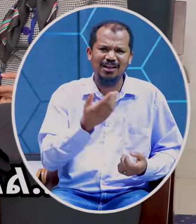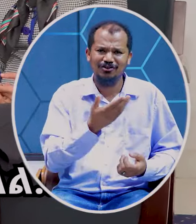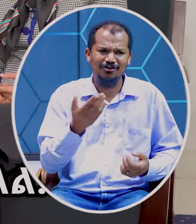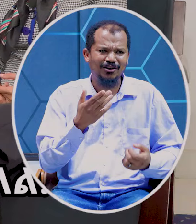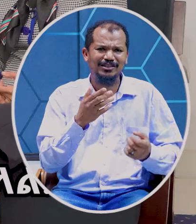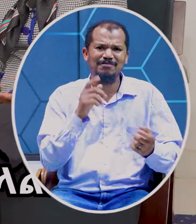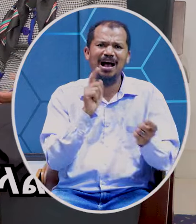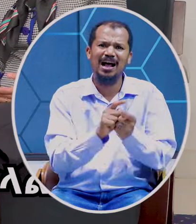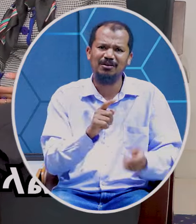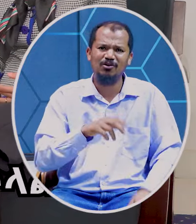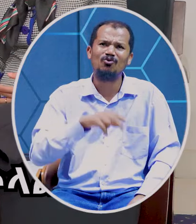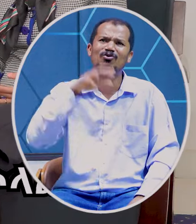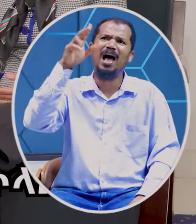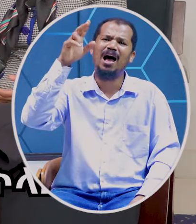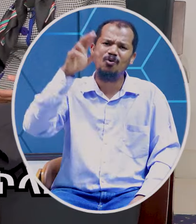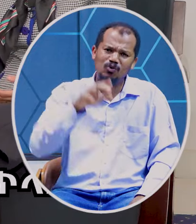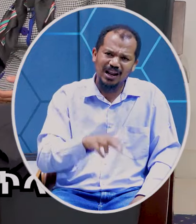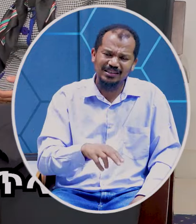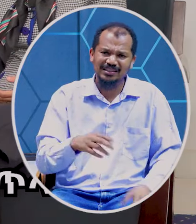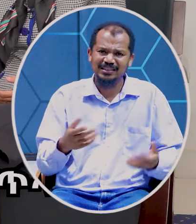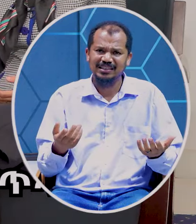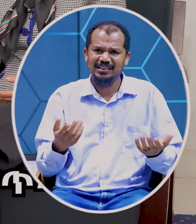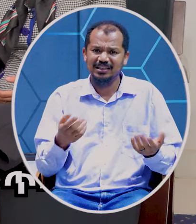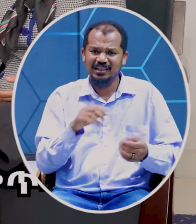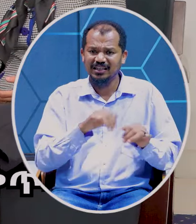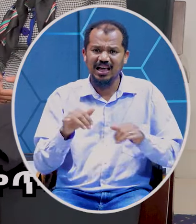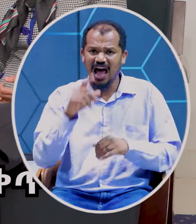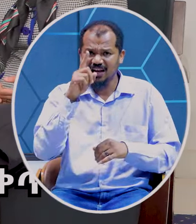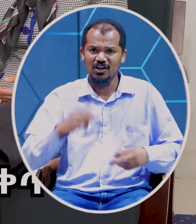ሁላችንም የሚያጋጥመን ውጣ ውረድ። ስለዚህ እንደ አንድ የህይወት